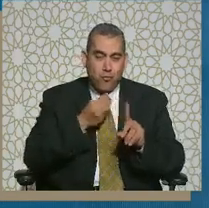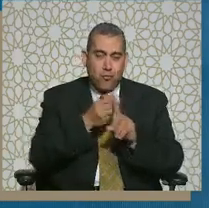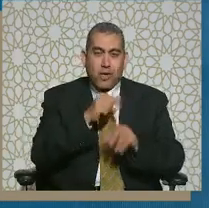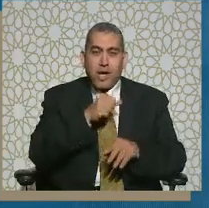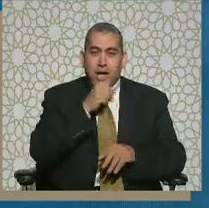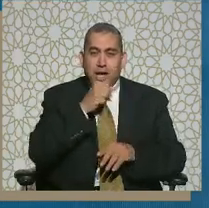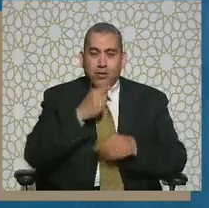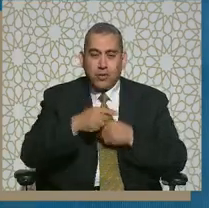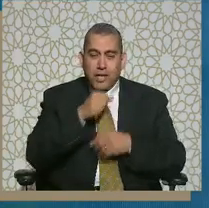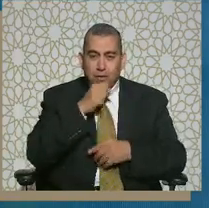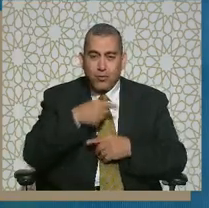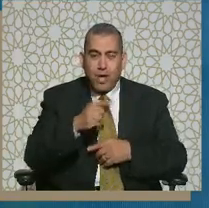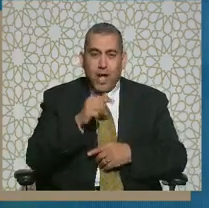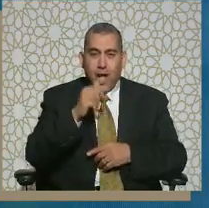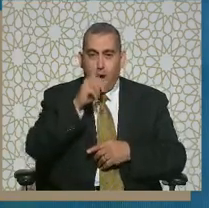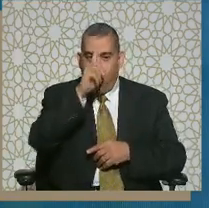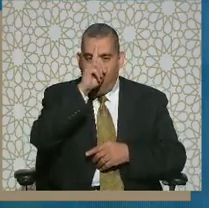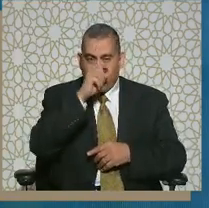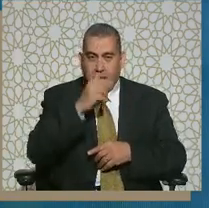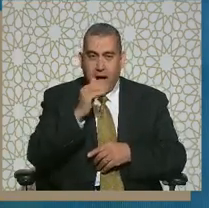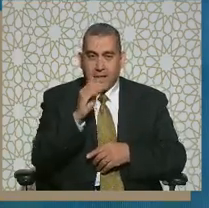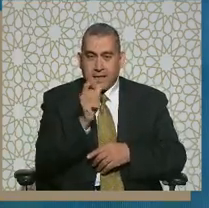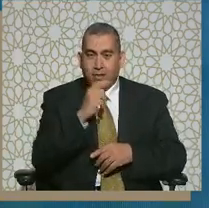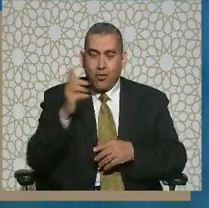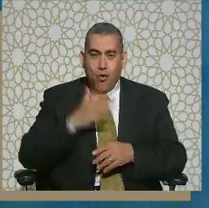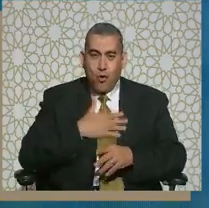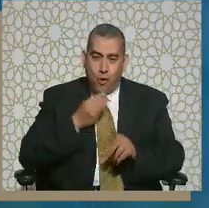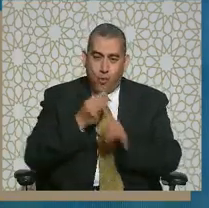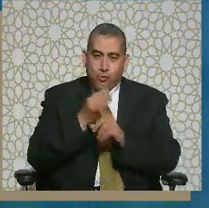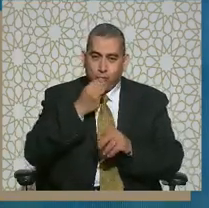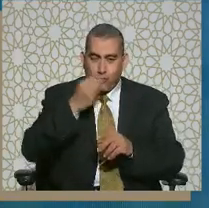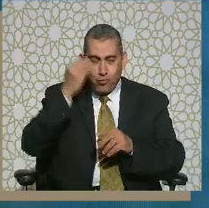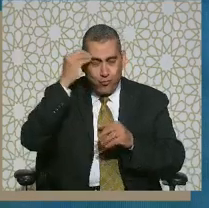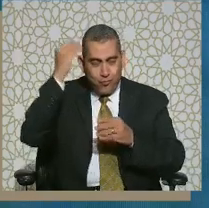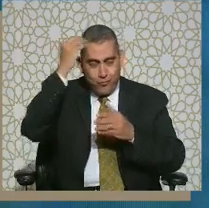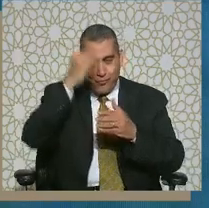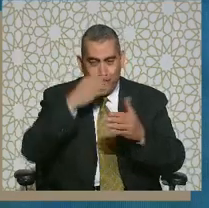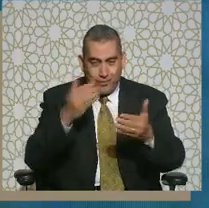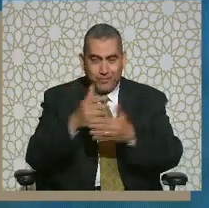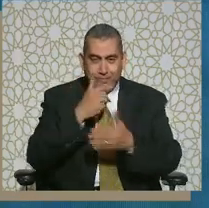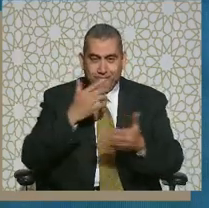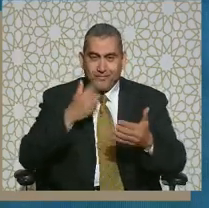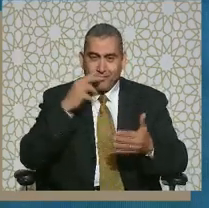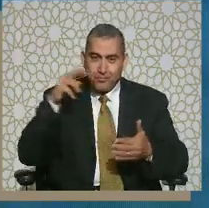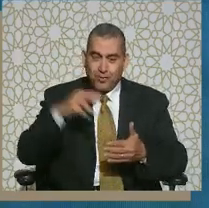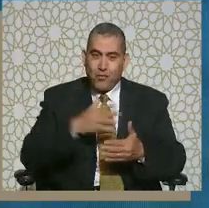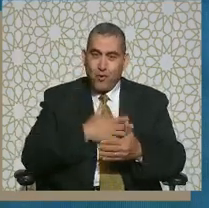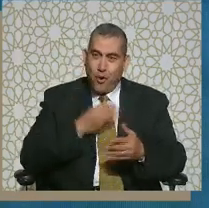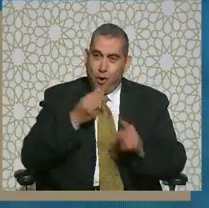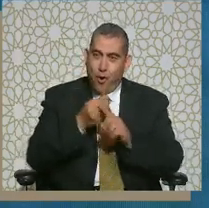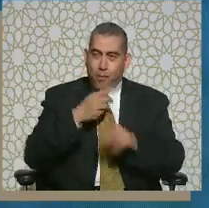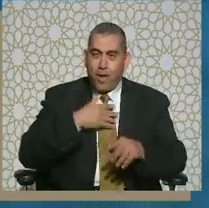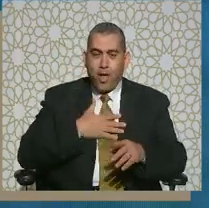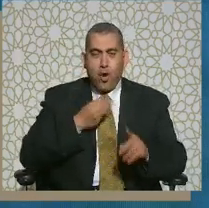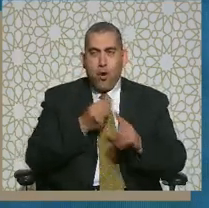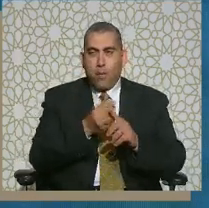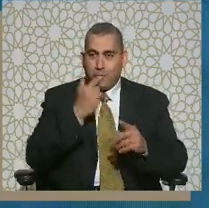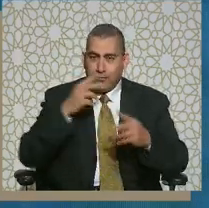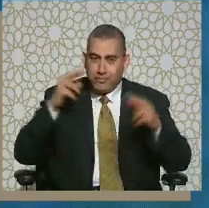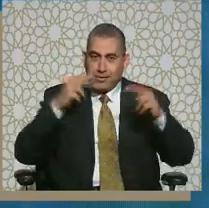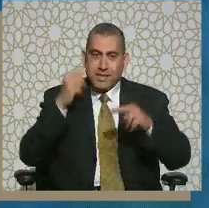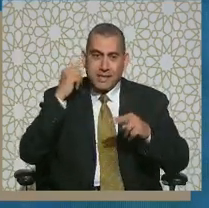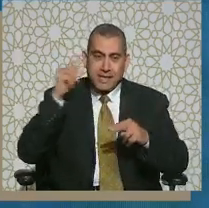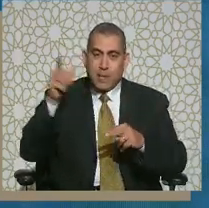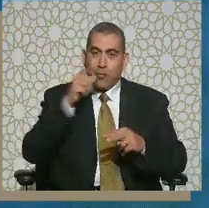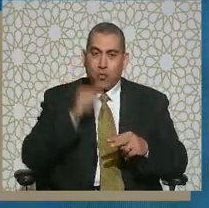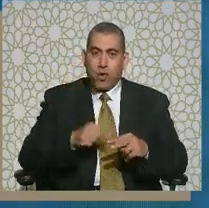سيدنا الحسن حسين وحبه وهو بيقبل وهو يشهد الناس على ان هو بيحبهم واحبابه وكل الناس